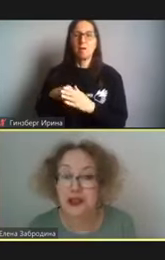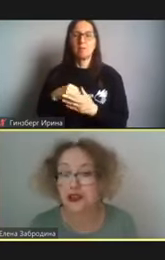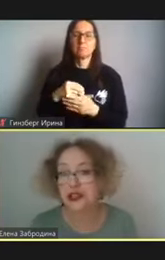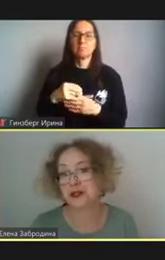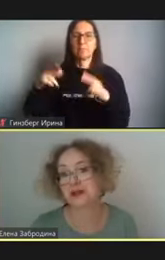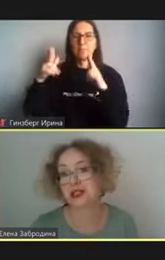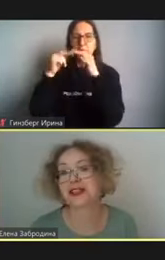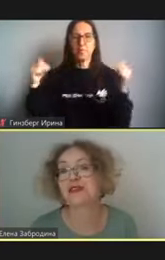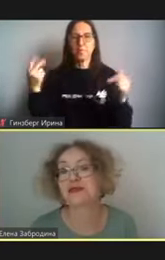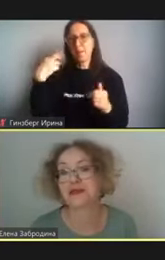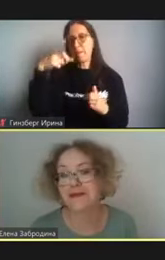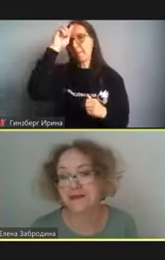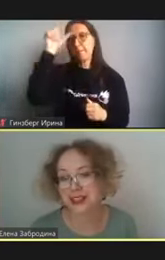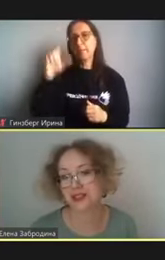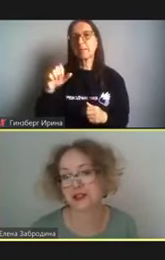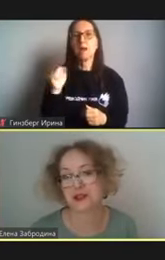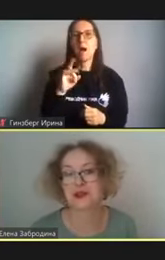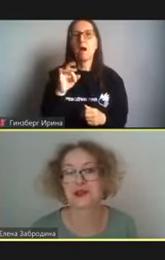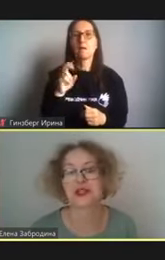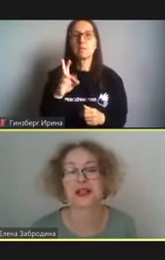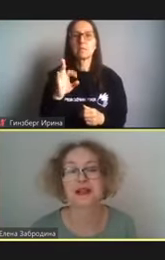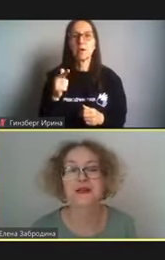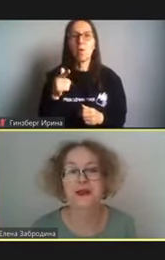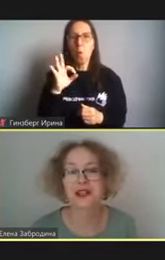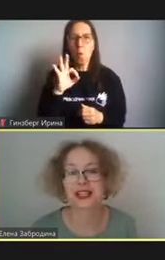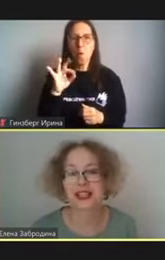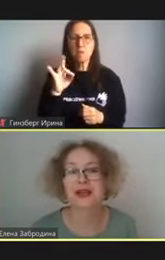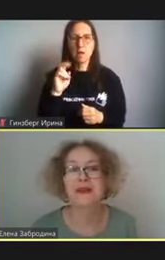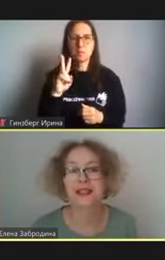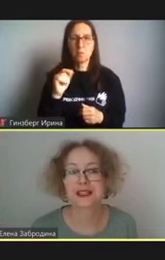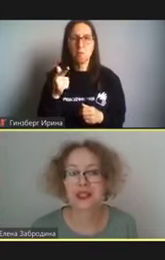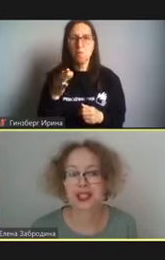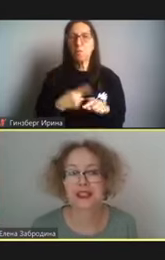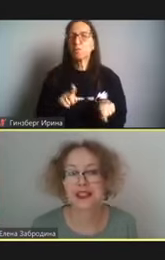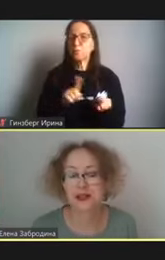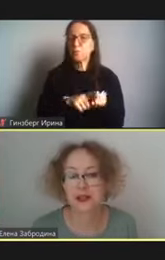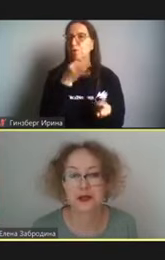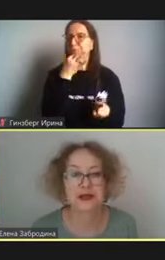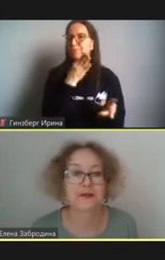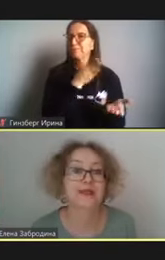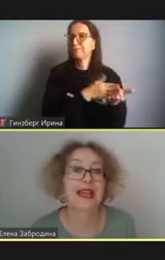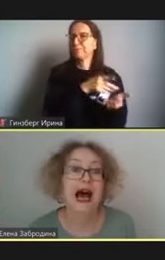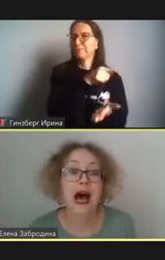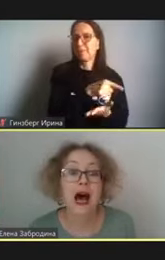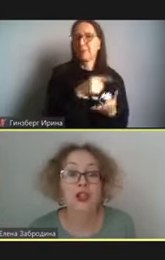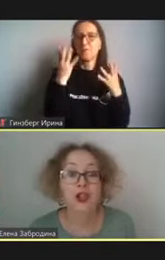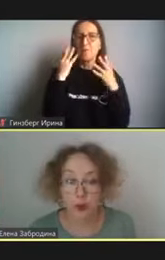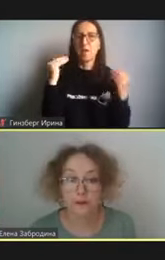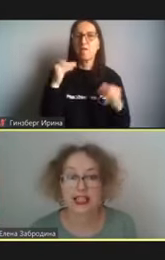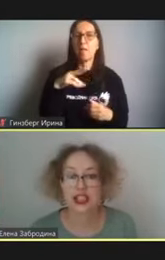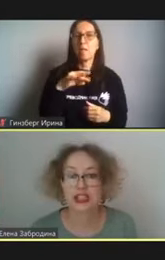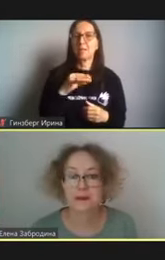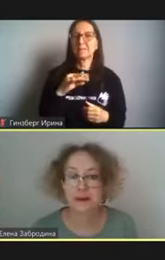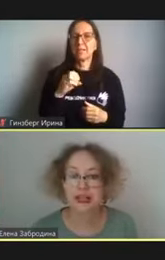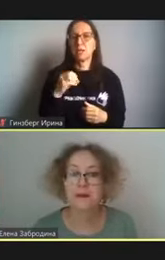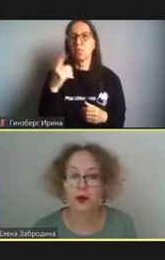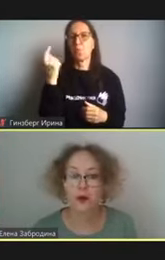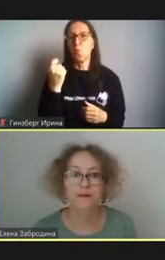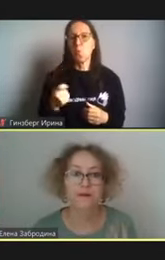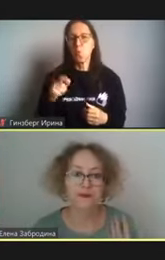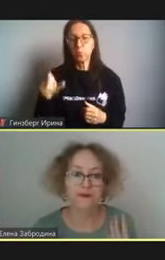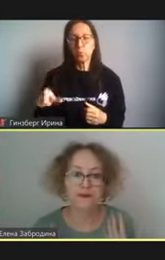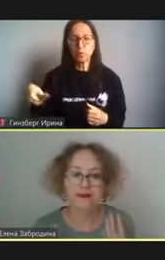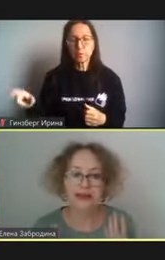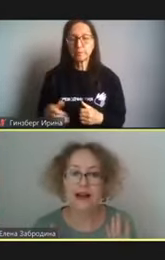они тоже предпочитают фламандских художников. Вот такая замечательная история. Но, значит, теперь